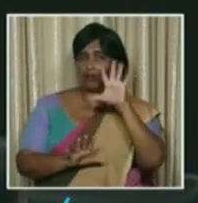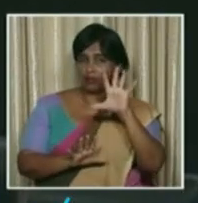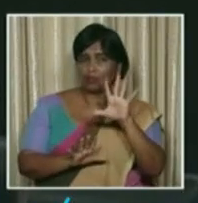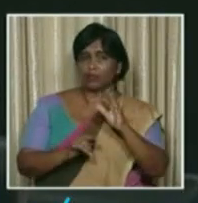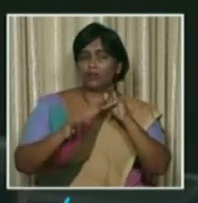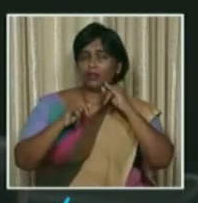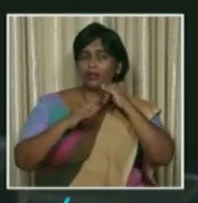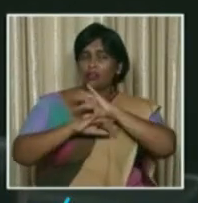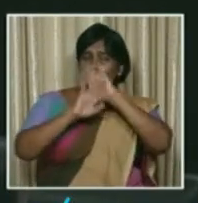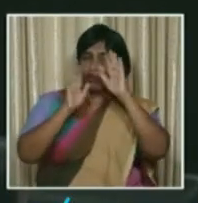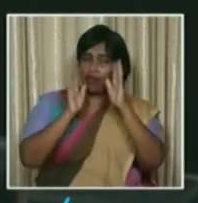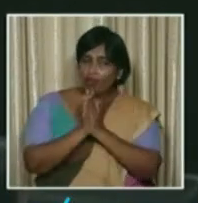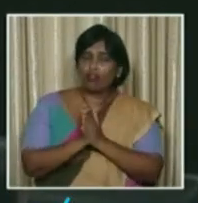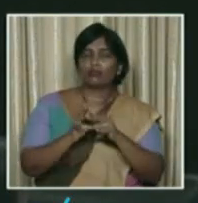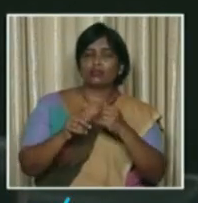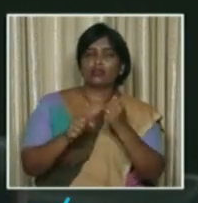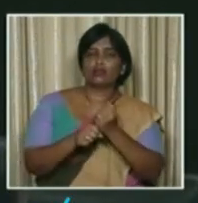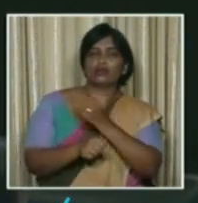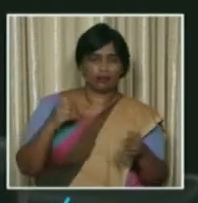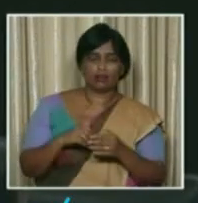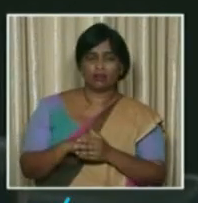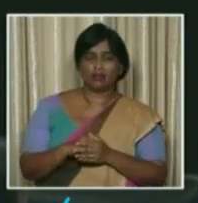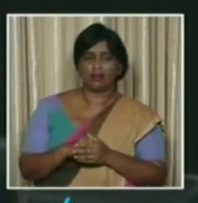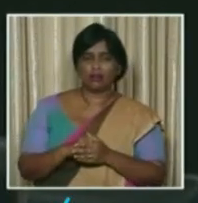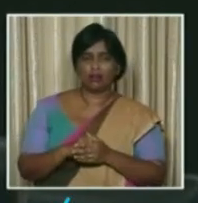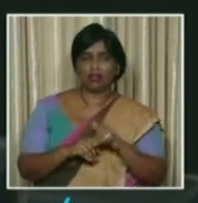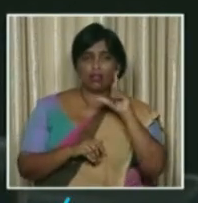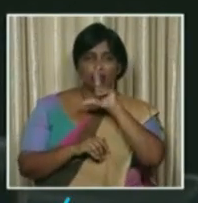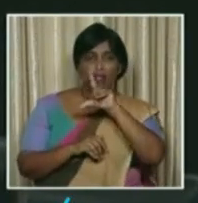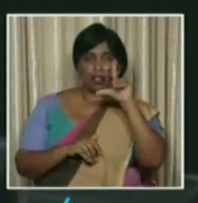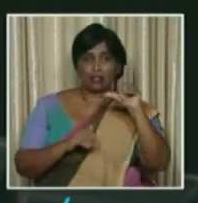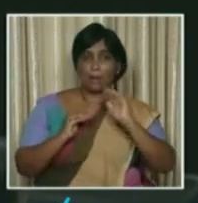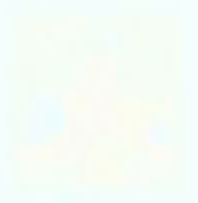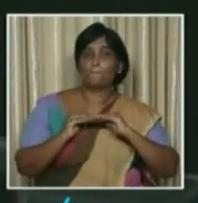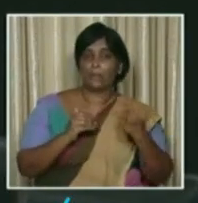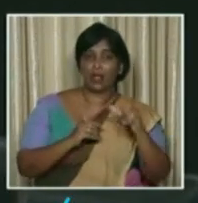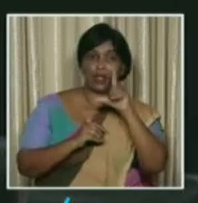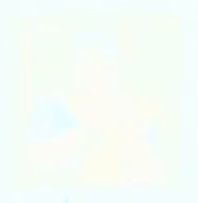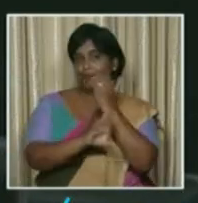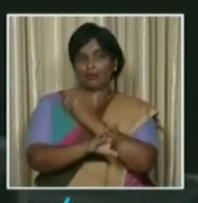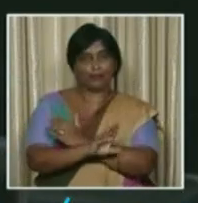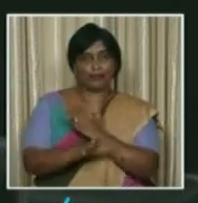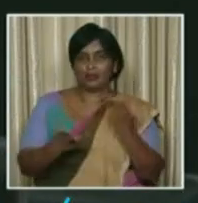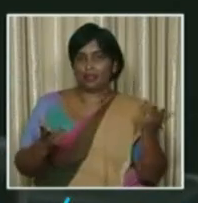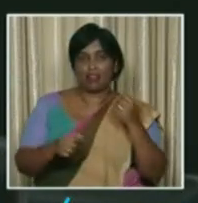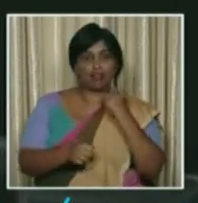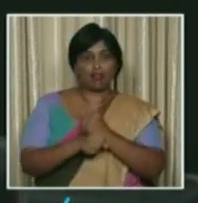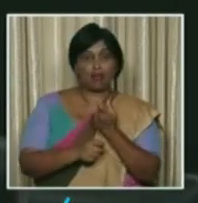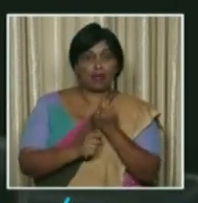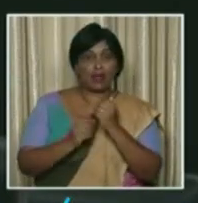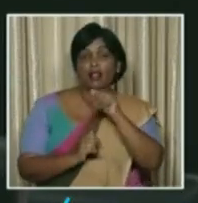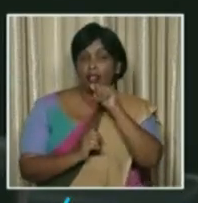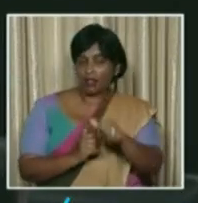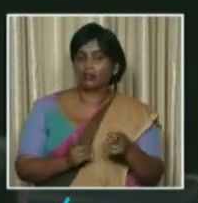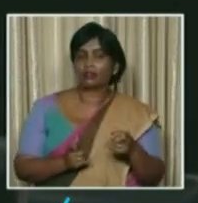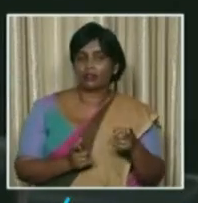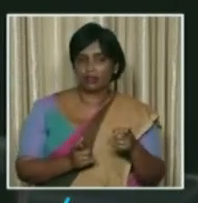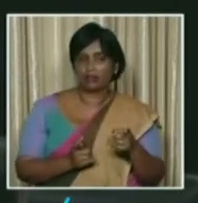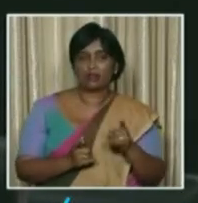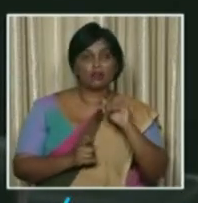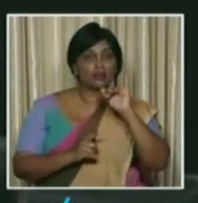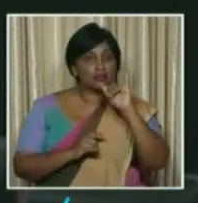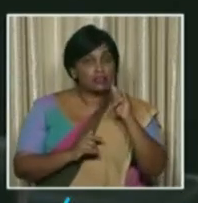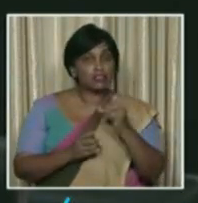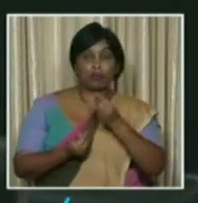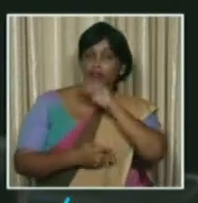කුණුගොඩ ඔක්කොම ගියා ගෝඨාභය රාජපක්ෂගේ කර උඩි 77න් පස්සේනේ 74 කලින් තිබ්බේ නෑනේ ආණ්ඩුවේ සල්ලි ගෙදර ගෙනුච්චා කියලා සමහරෙන්